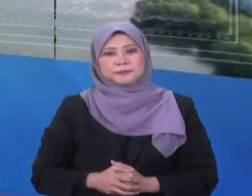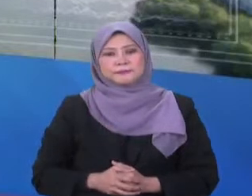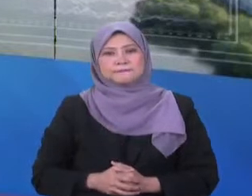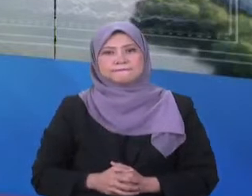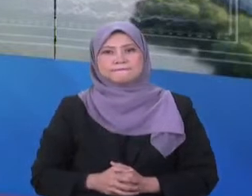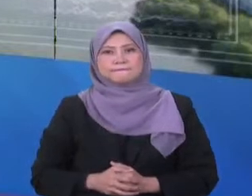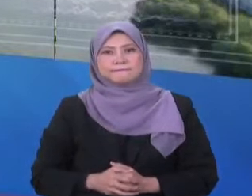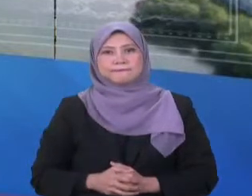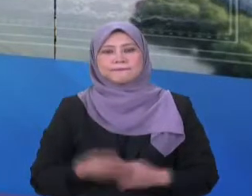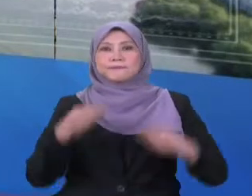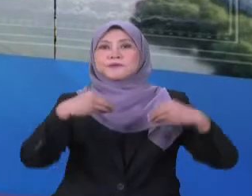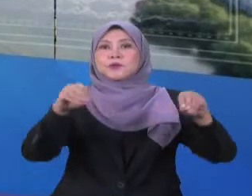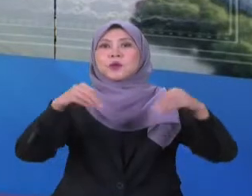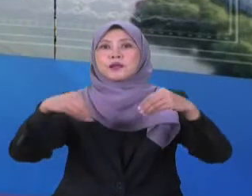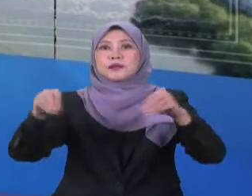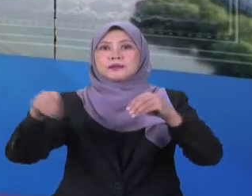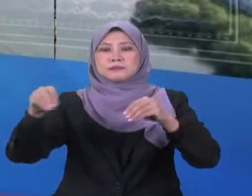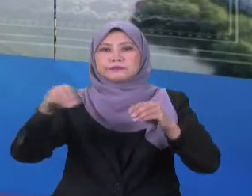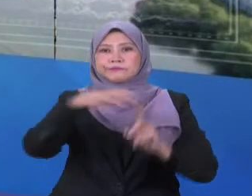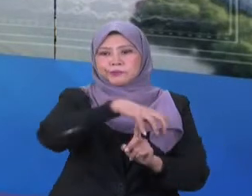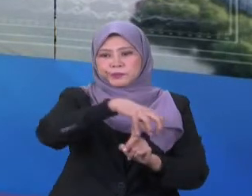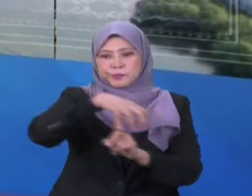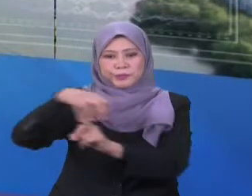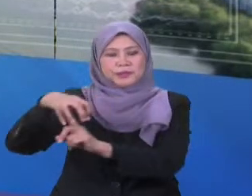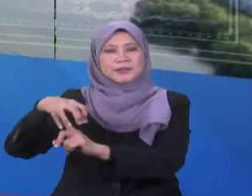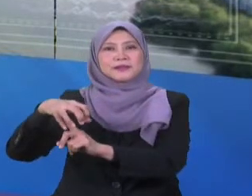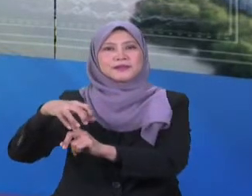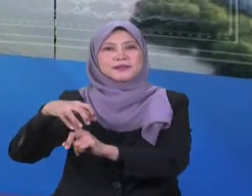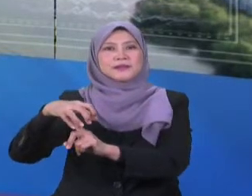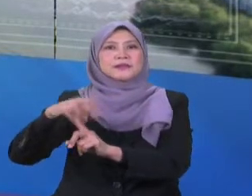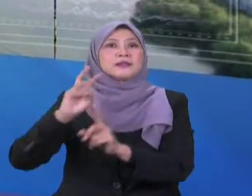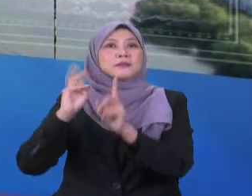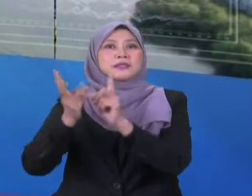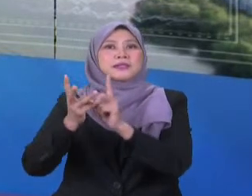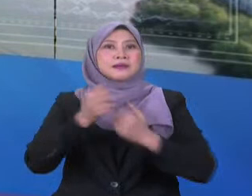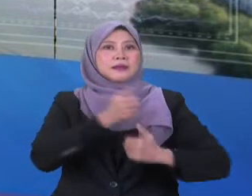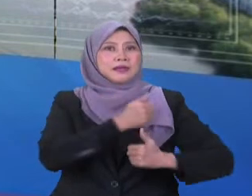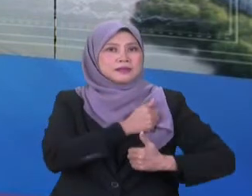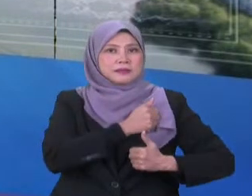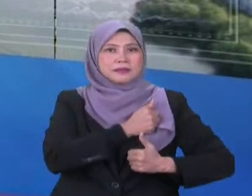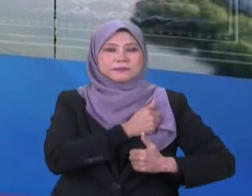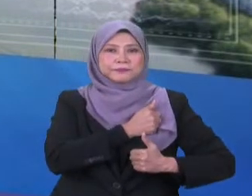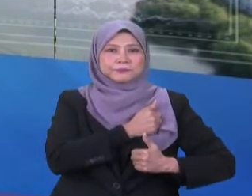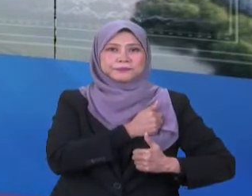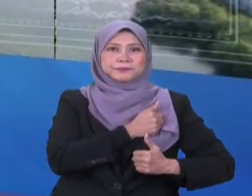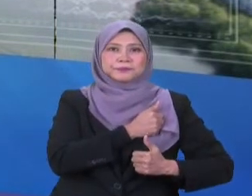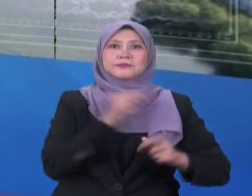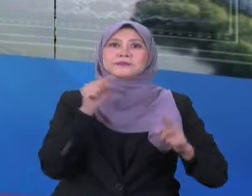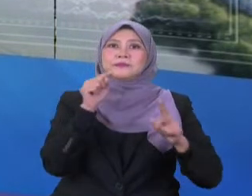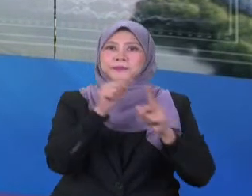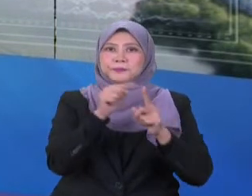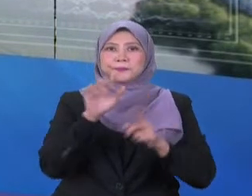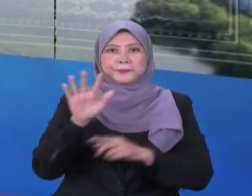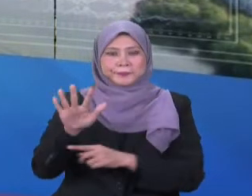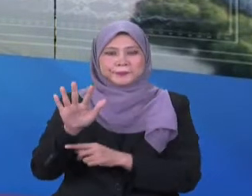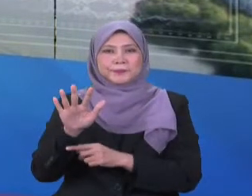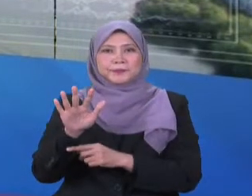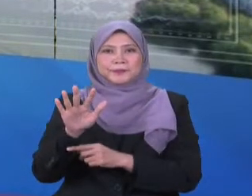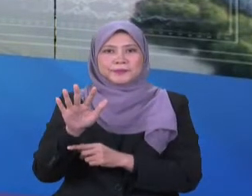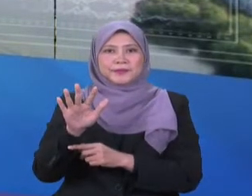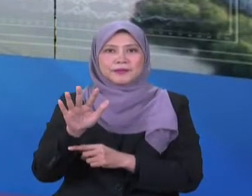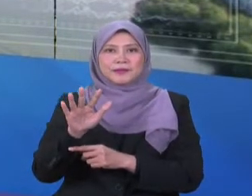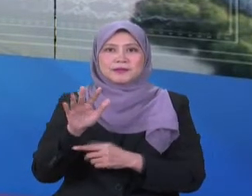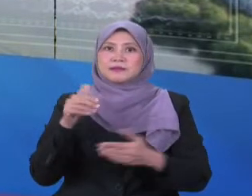by jualan karacho amal badan kebajikan angkatan tentara bakat markas division kelima invansi Malaysia